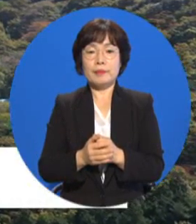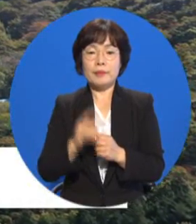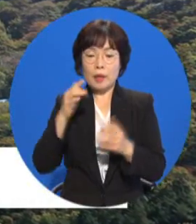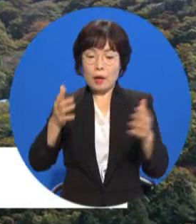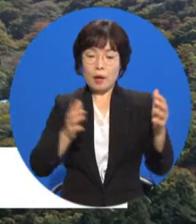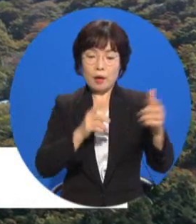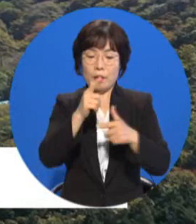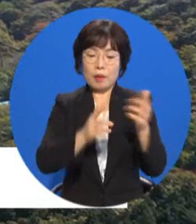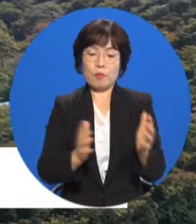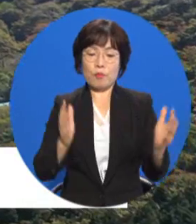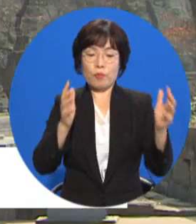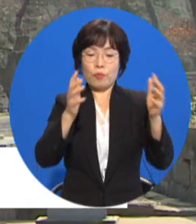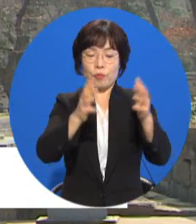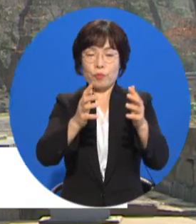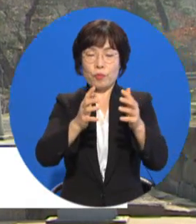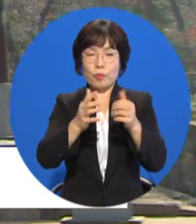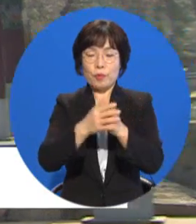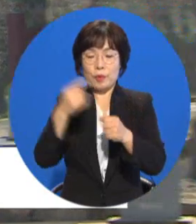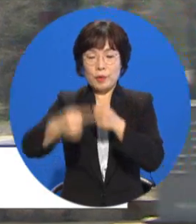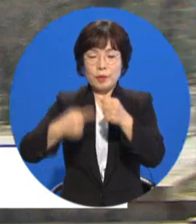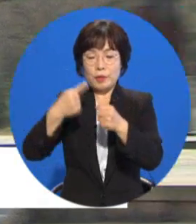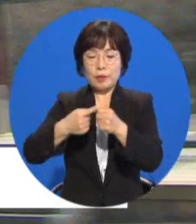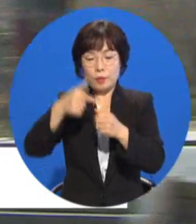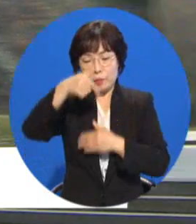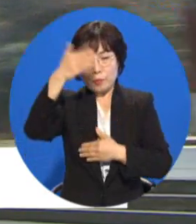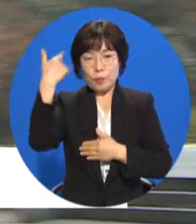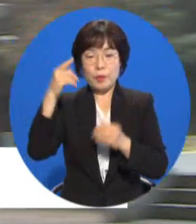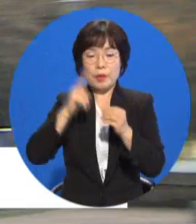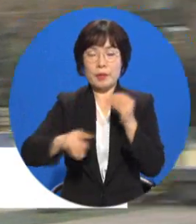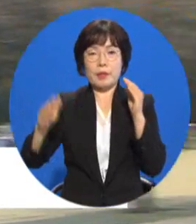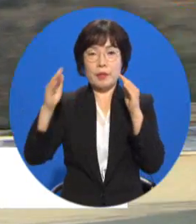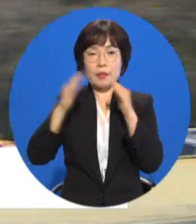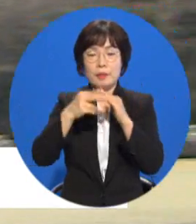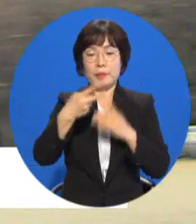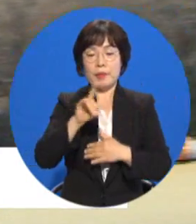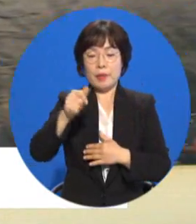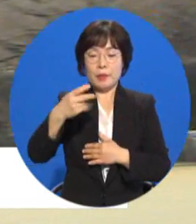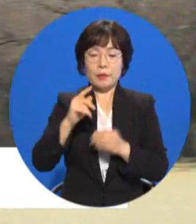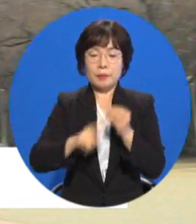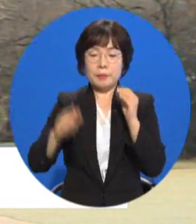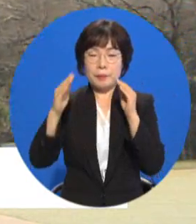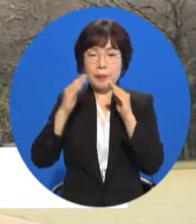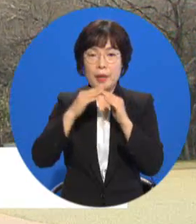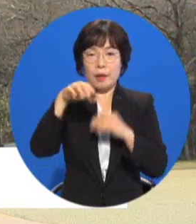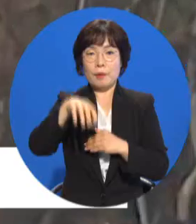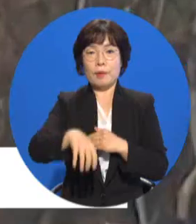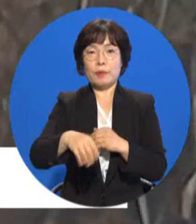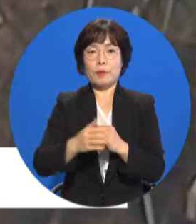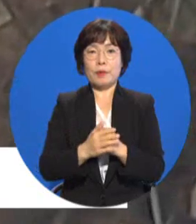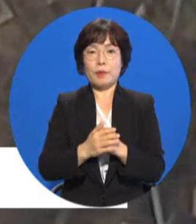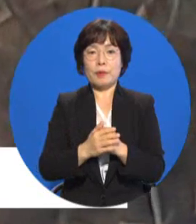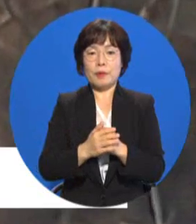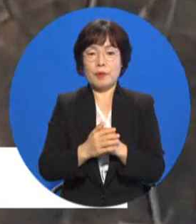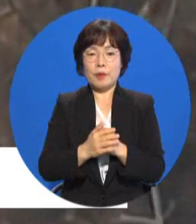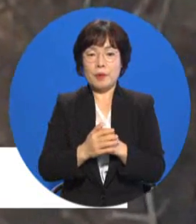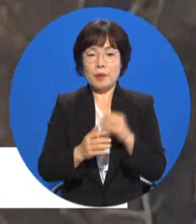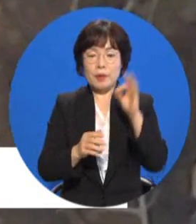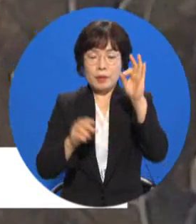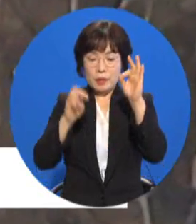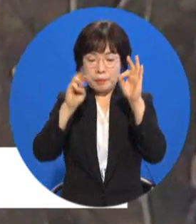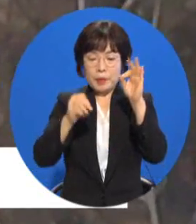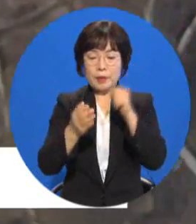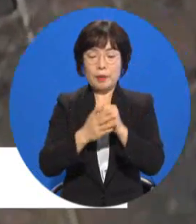아름드리 나무들이 줄지어선 천년고찰 전남 해남 대응사 입구 길목입니다. 10m 높이의 가지